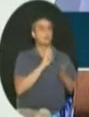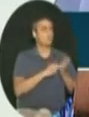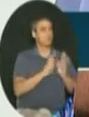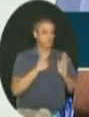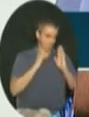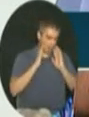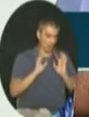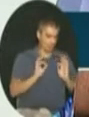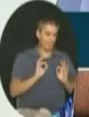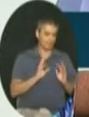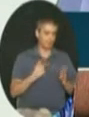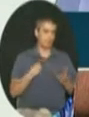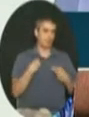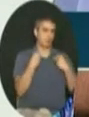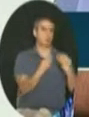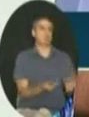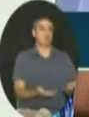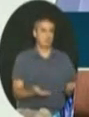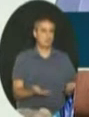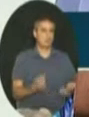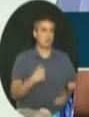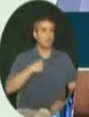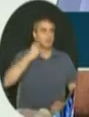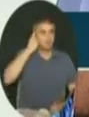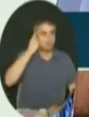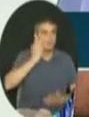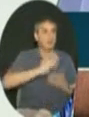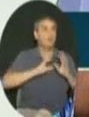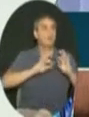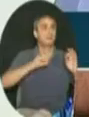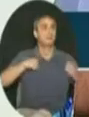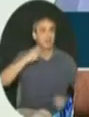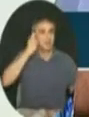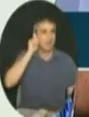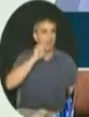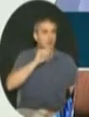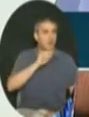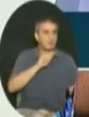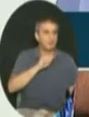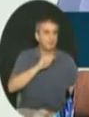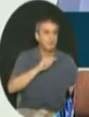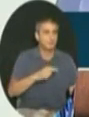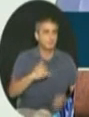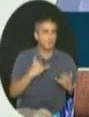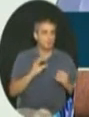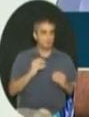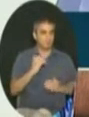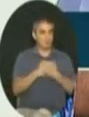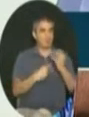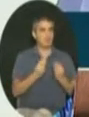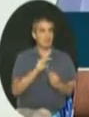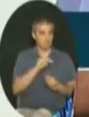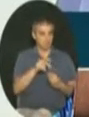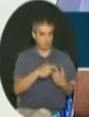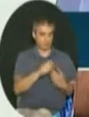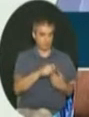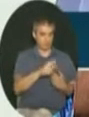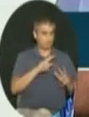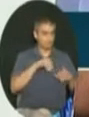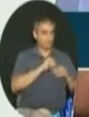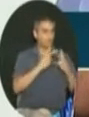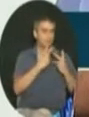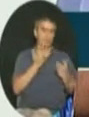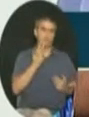לא מאמין גם במה שאני נותן. אני חושב, ומההתחלה חשבתי כך, היום כדי לקדם נושא בכנסת ובכלל